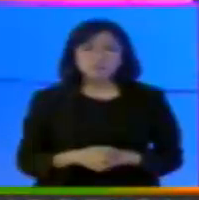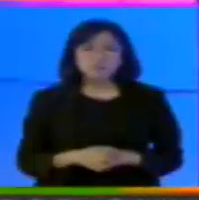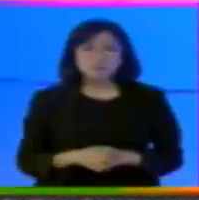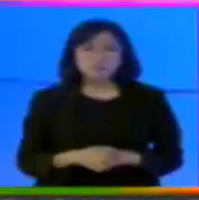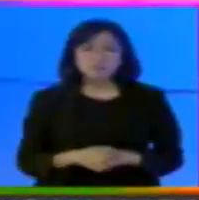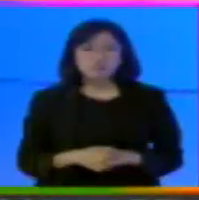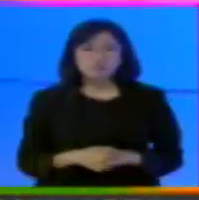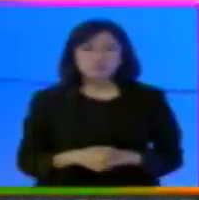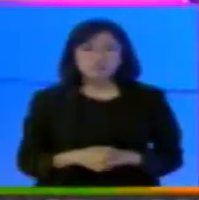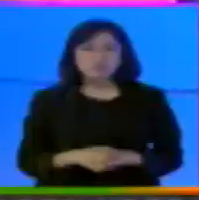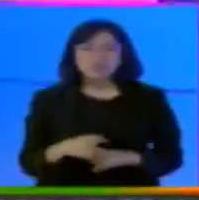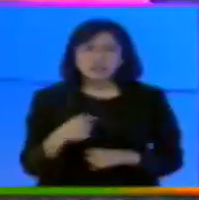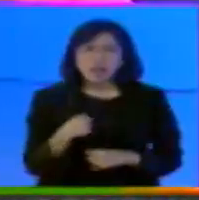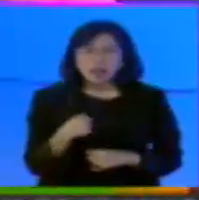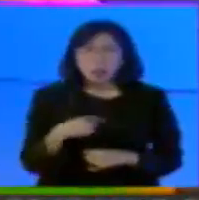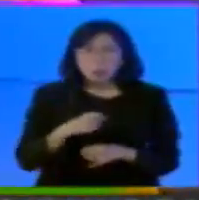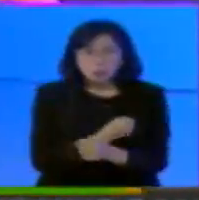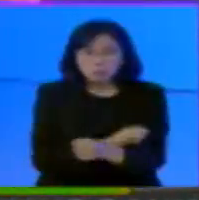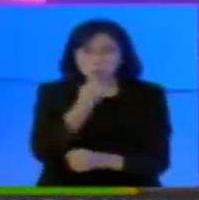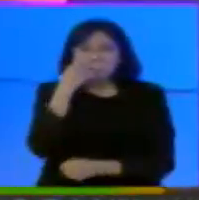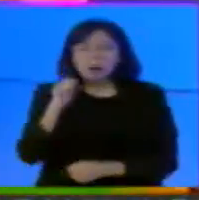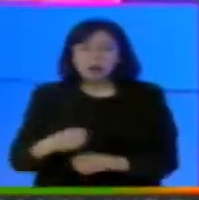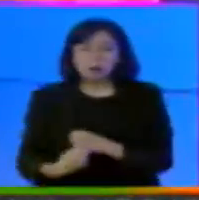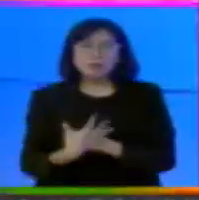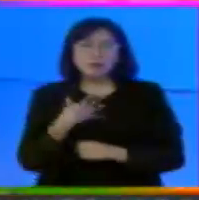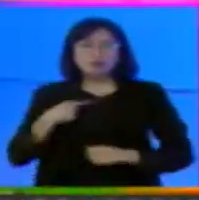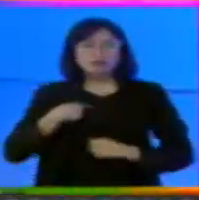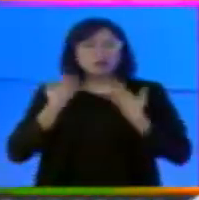yang bisa merugikan diri saya sendiri.